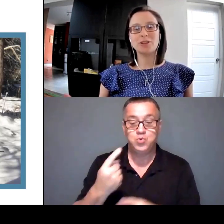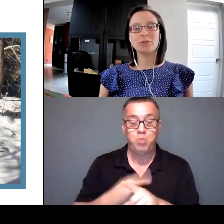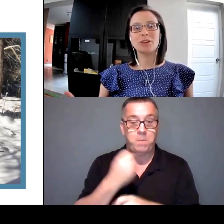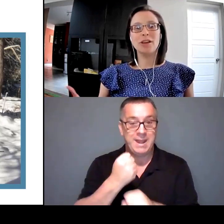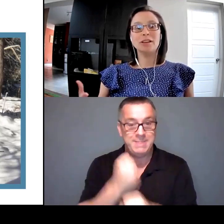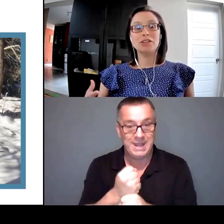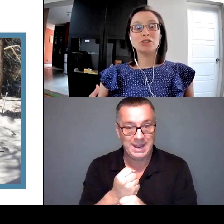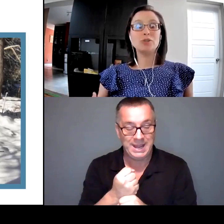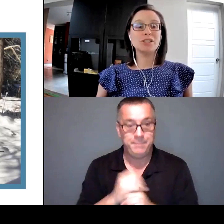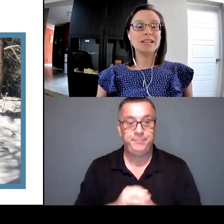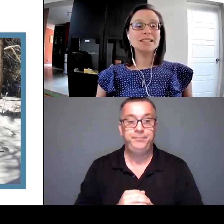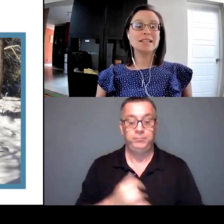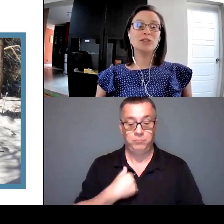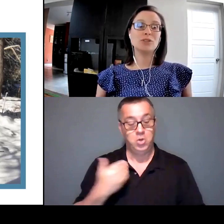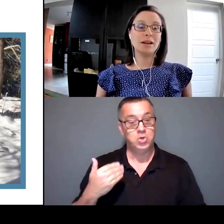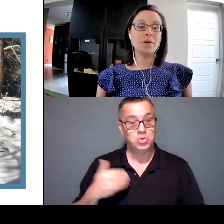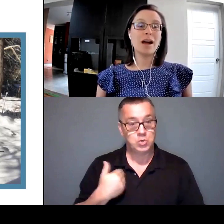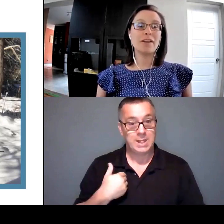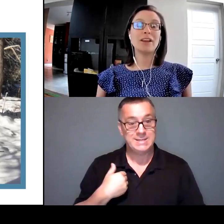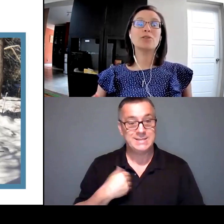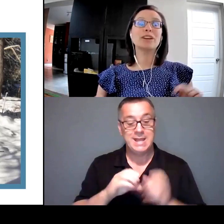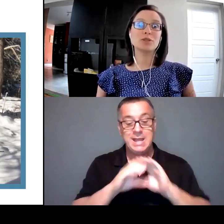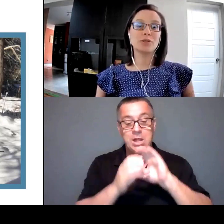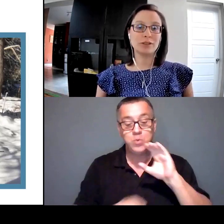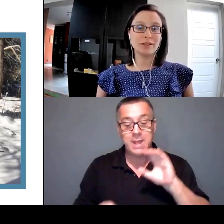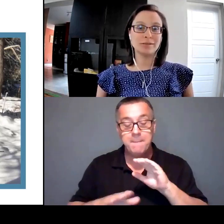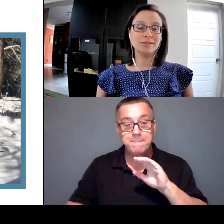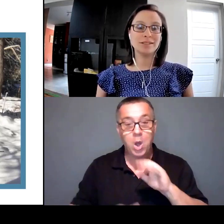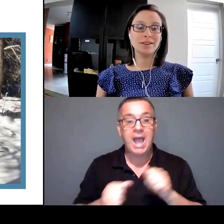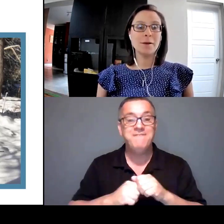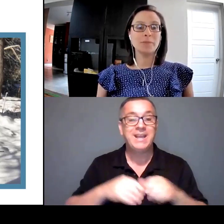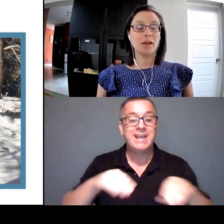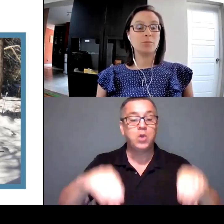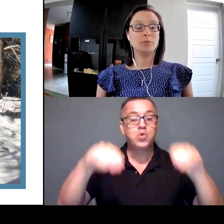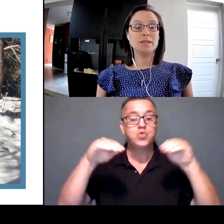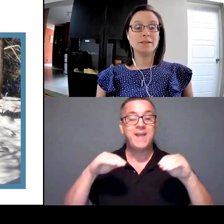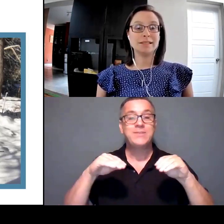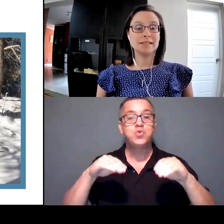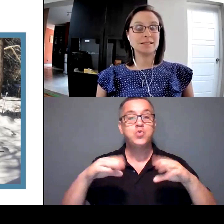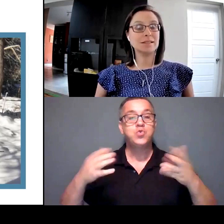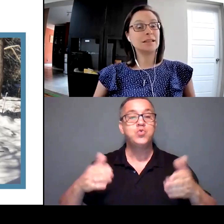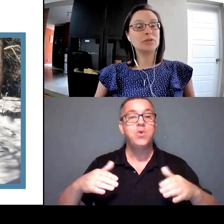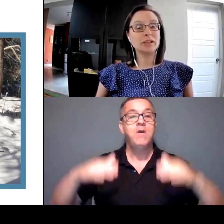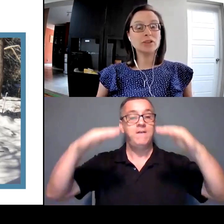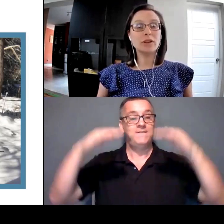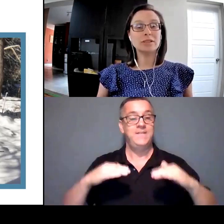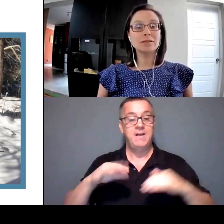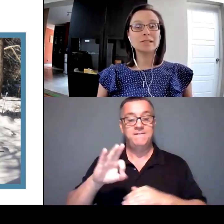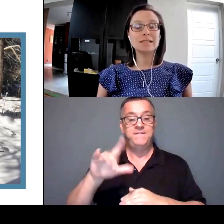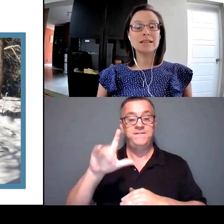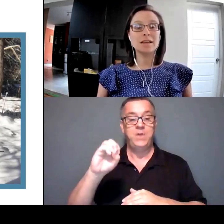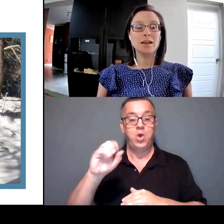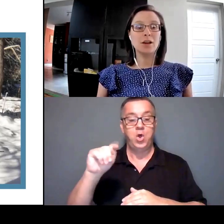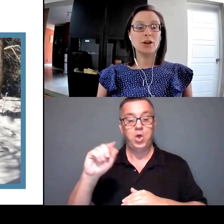Donc, j'utilise les tunnels bas avec couverture flottante. C'est ça, les couvertures